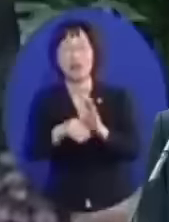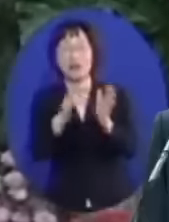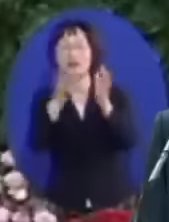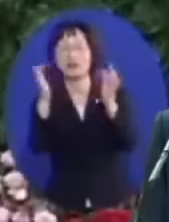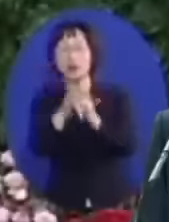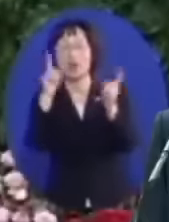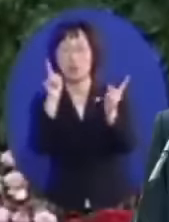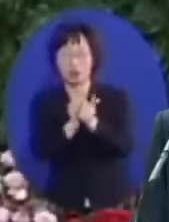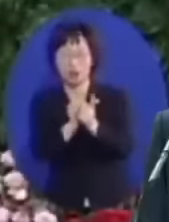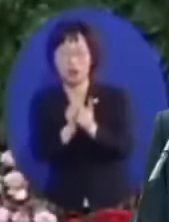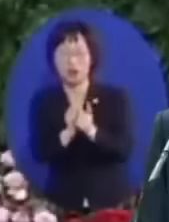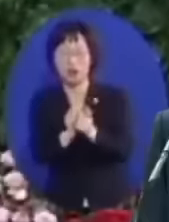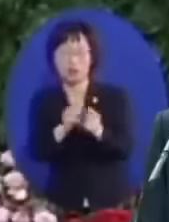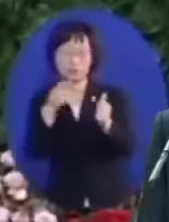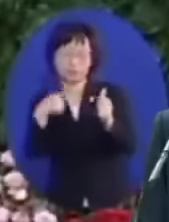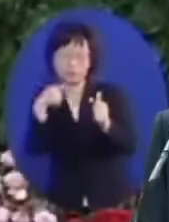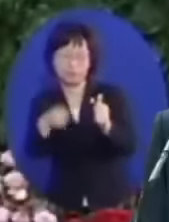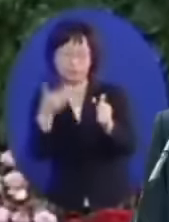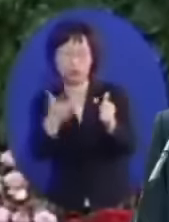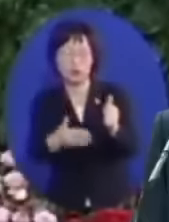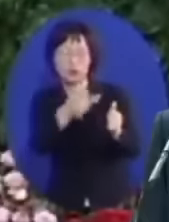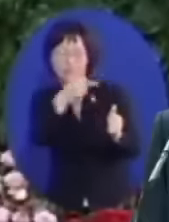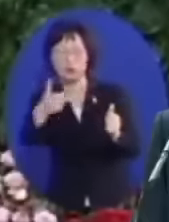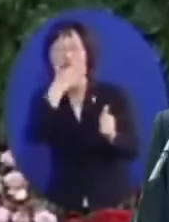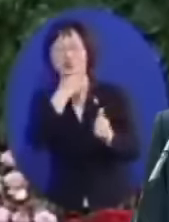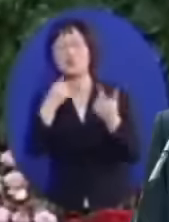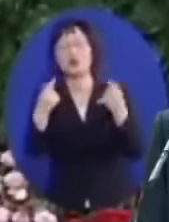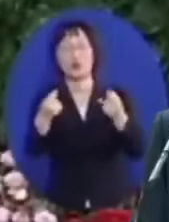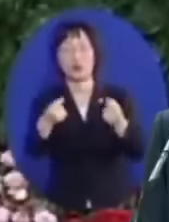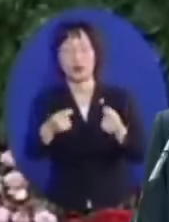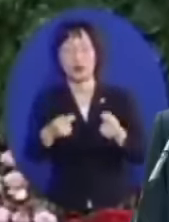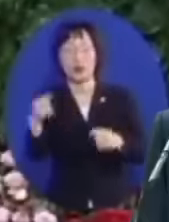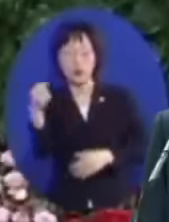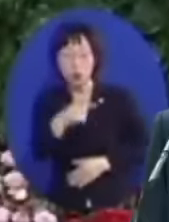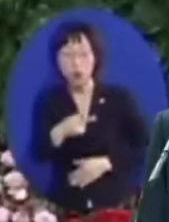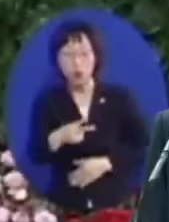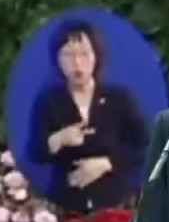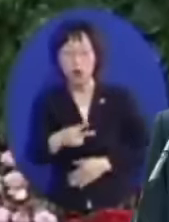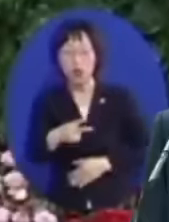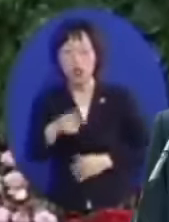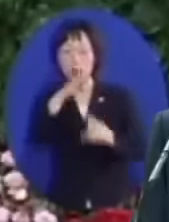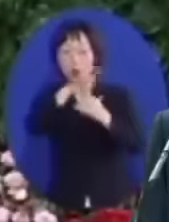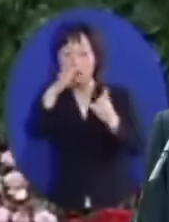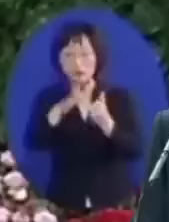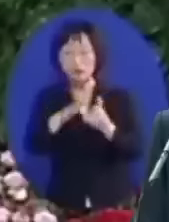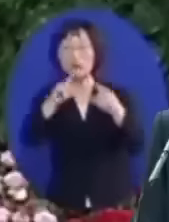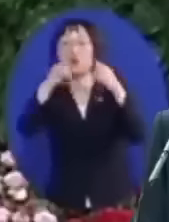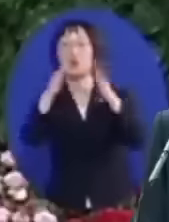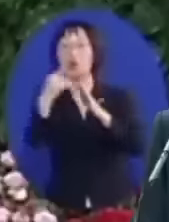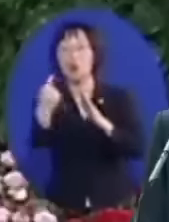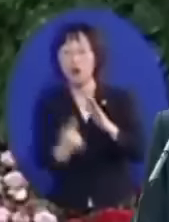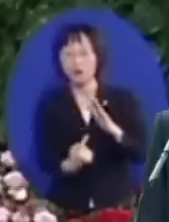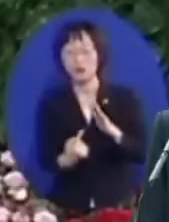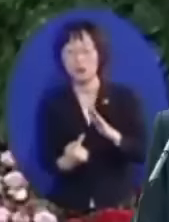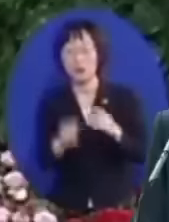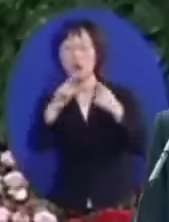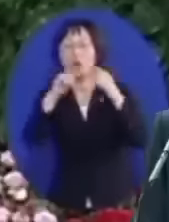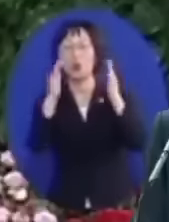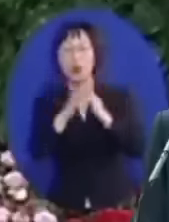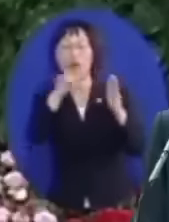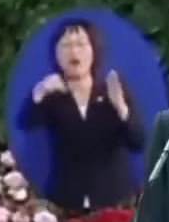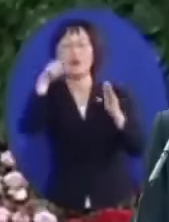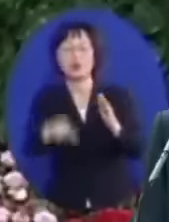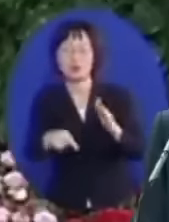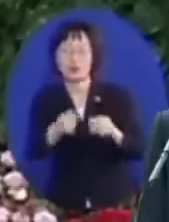되는 것은 큰 축복인 것입니다. 그뿐 아니라 어린아이가 교회에 와서 교회 교육을 받는 것 굉장히